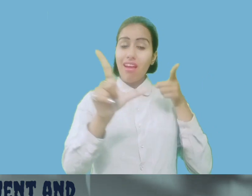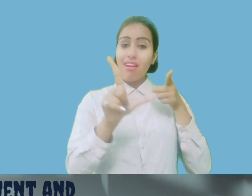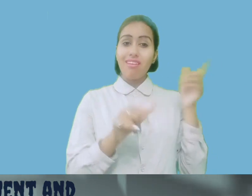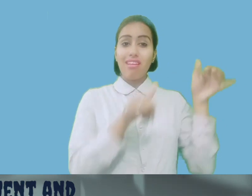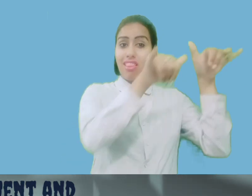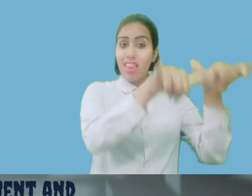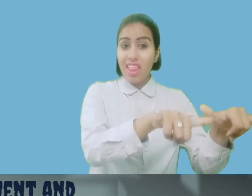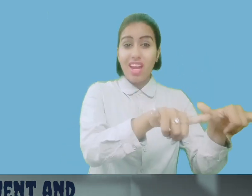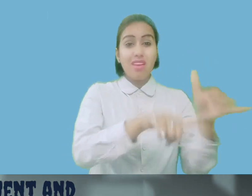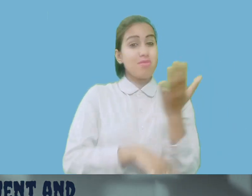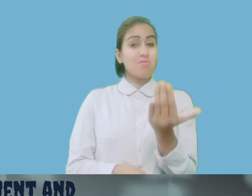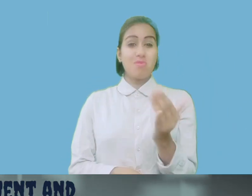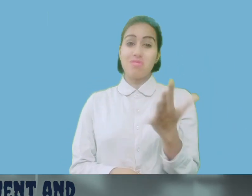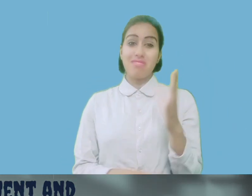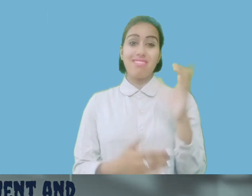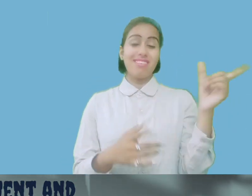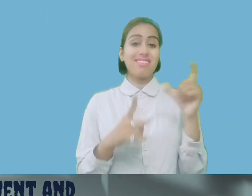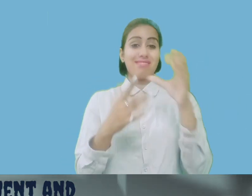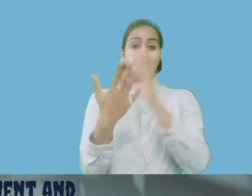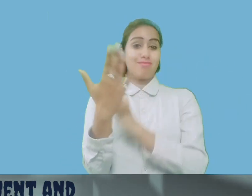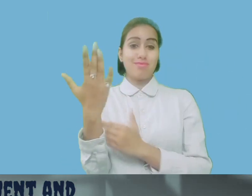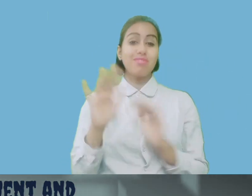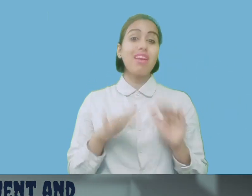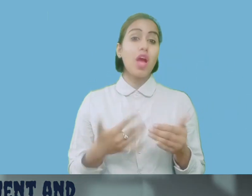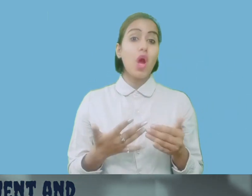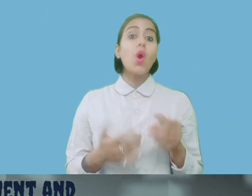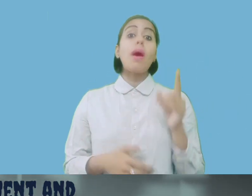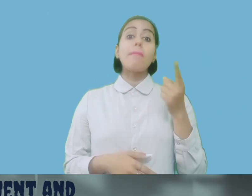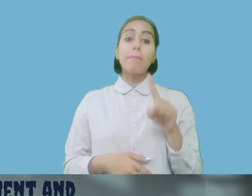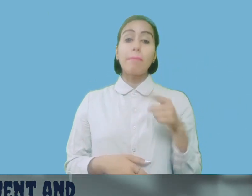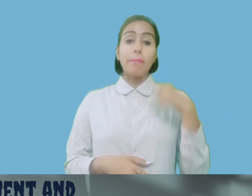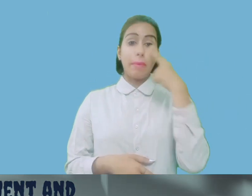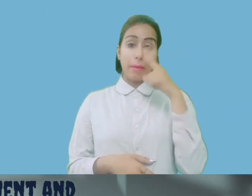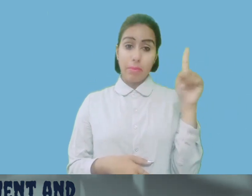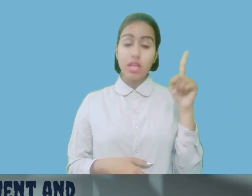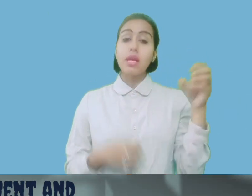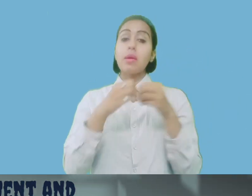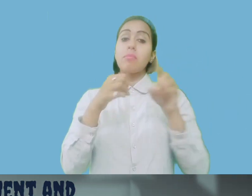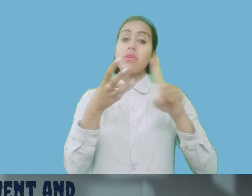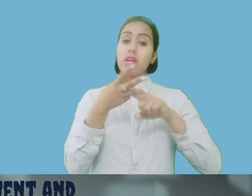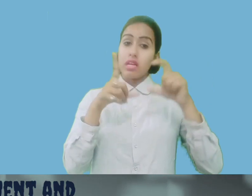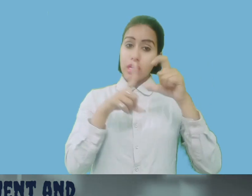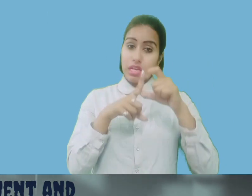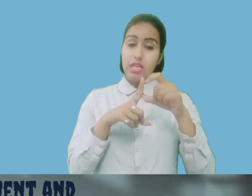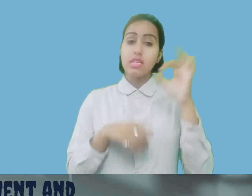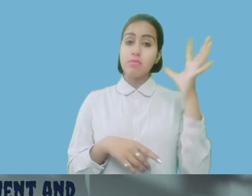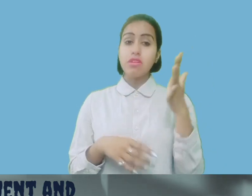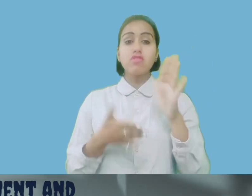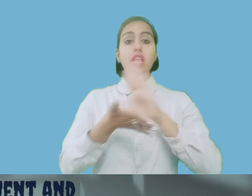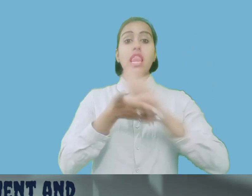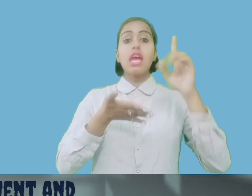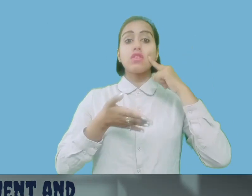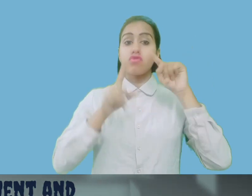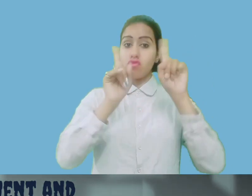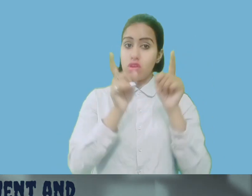हूँ। यानी 2012 से आप सर्टिफाइड हैं? जी, 2013 में कोर्स कंप्लीट हो गया है। 2013 में।